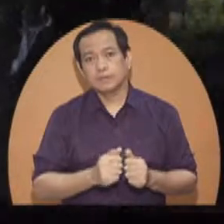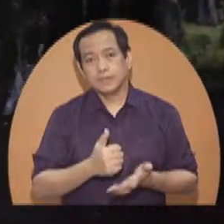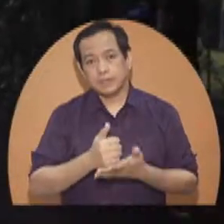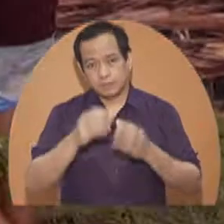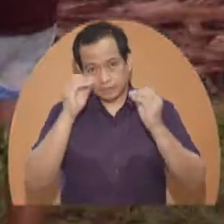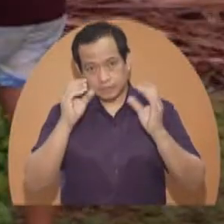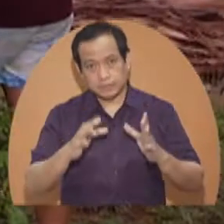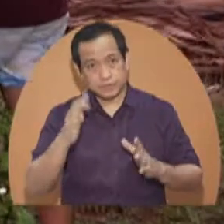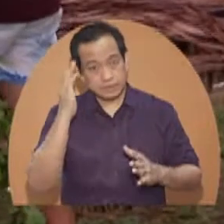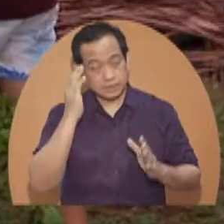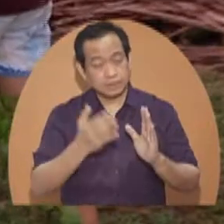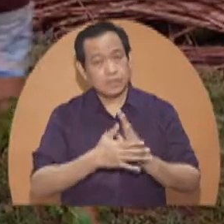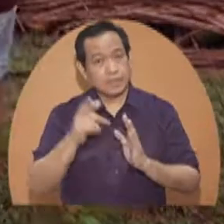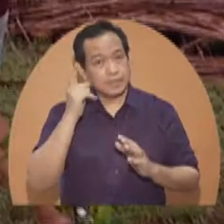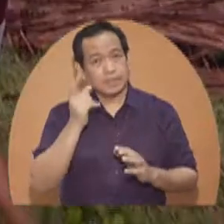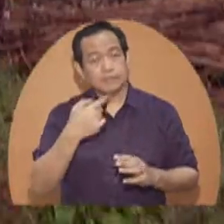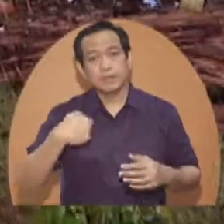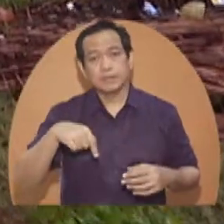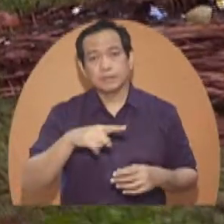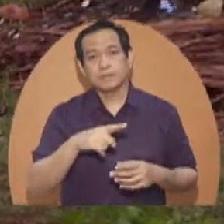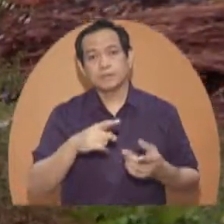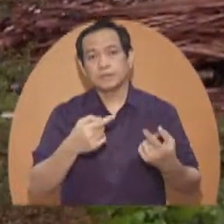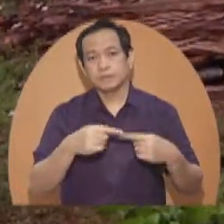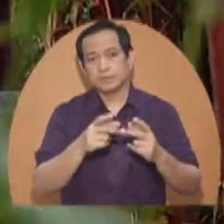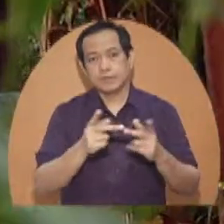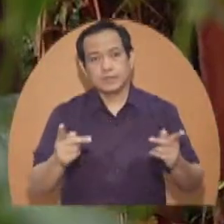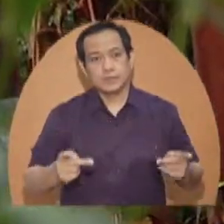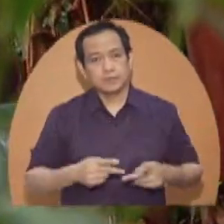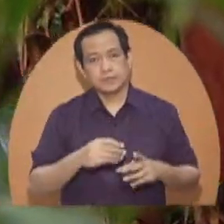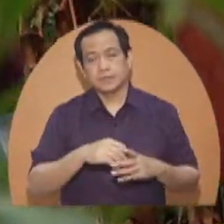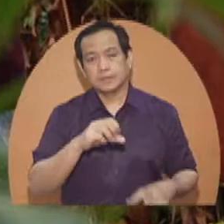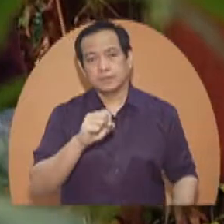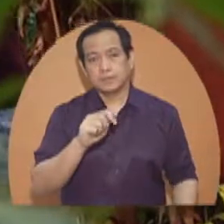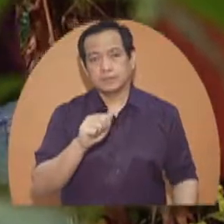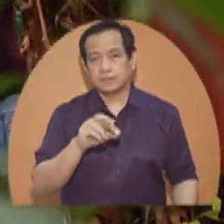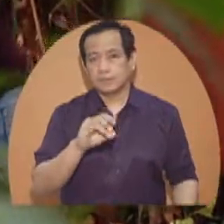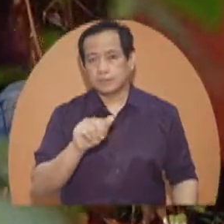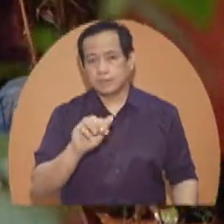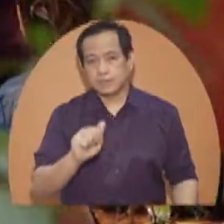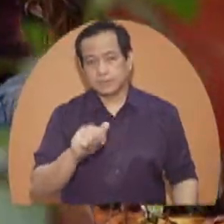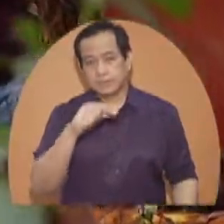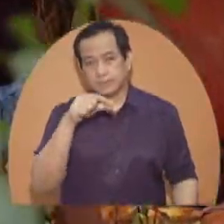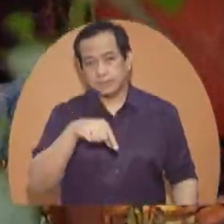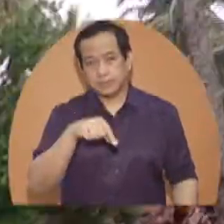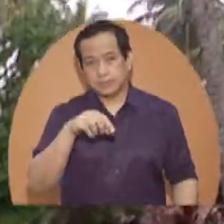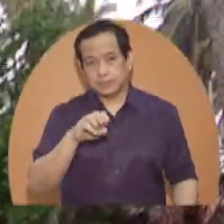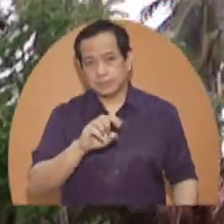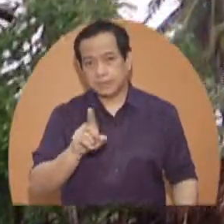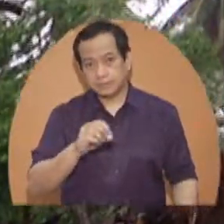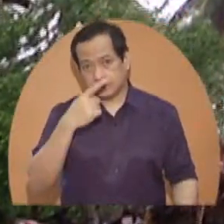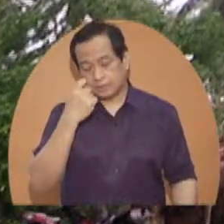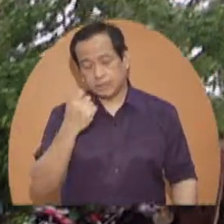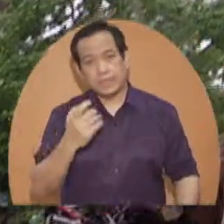mga guro na nakakakilala kay Lai Ann, natunto namin ang kanilang tinitirhan sa Sarayaya, Quezon.